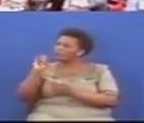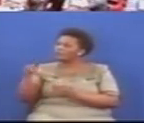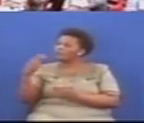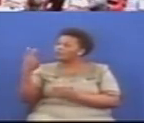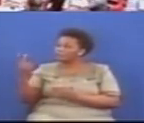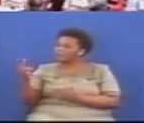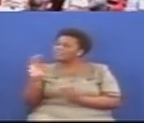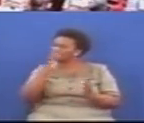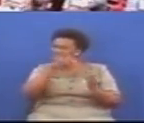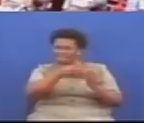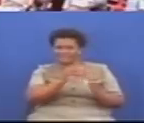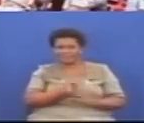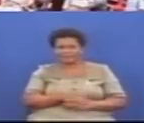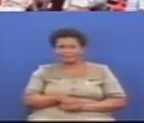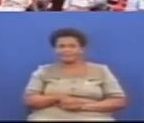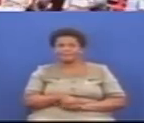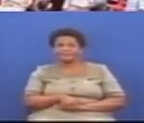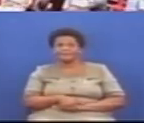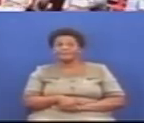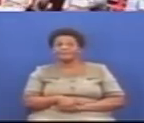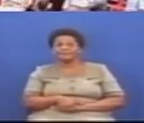tufike tuburudike pale.